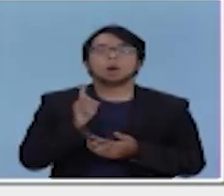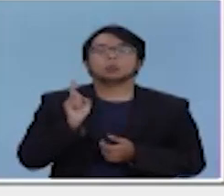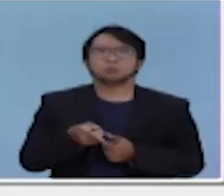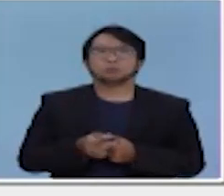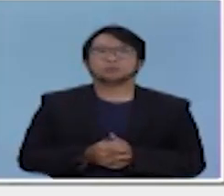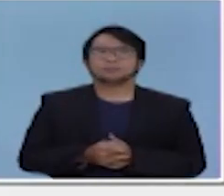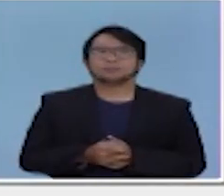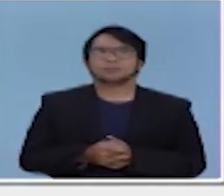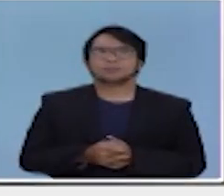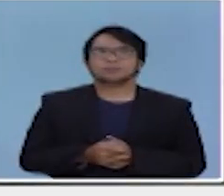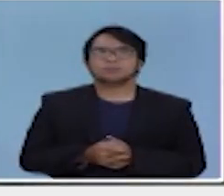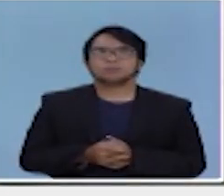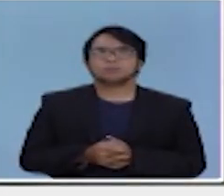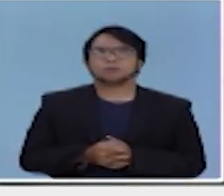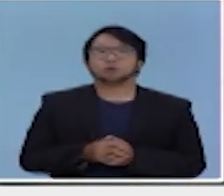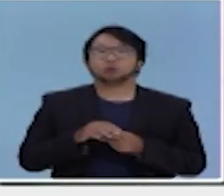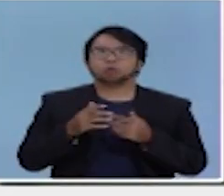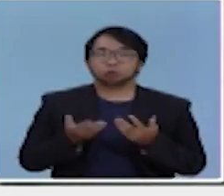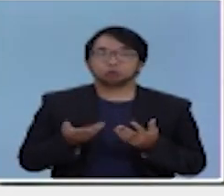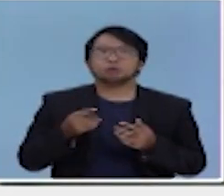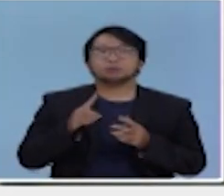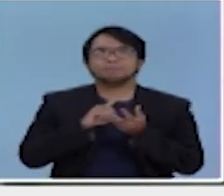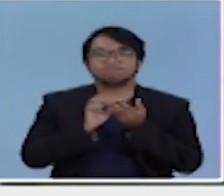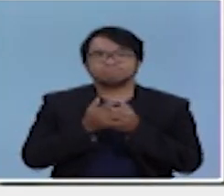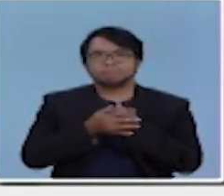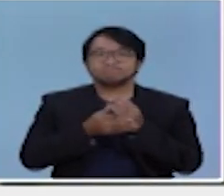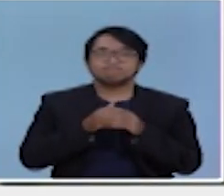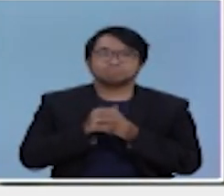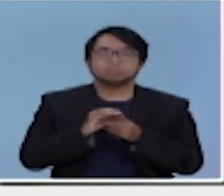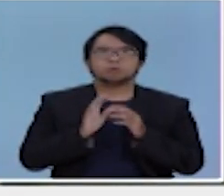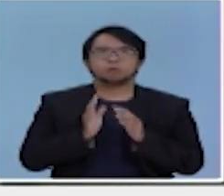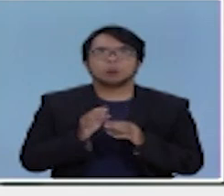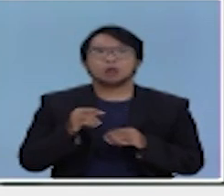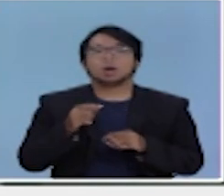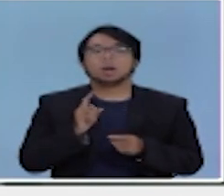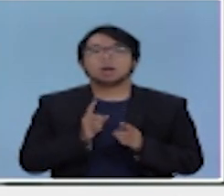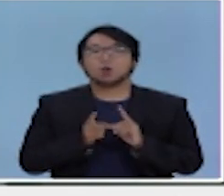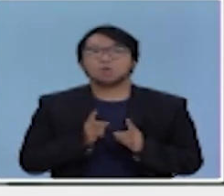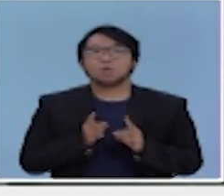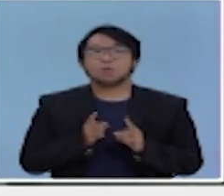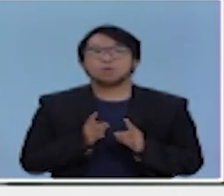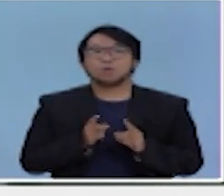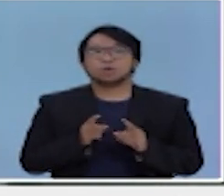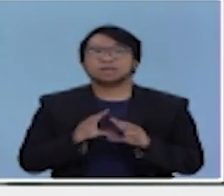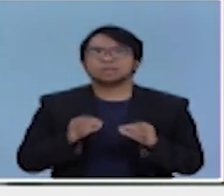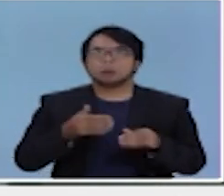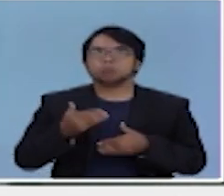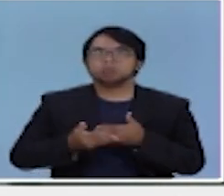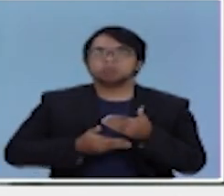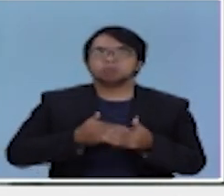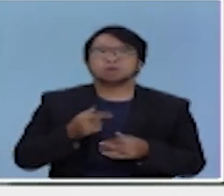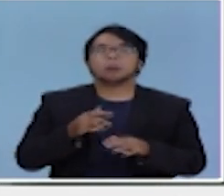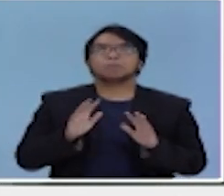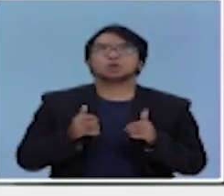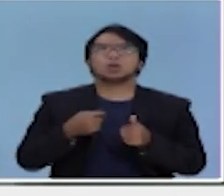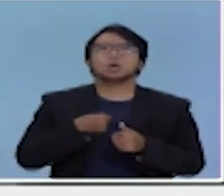mau apa-apa tuh jadi lebih cuci tangan dan selain itu juga kalau misalkan udah balik ke Unit itu karena tinggal di apartemen kayak